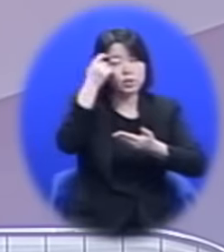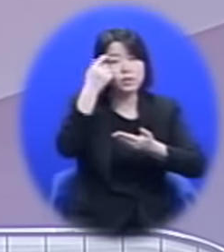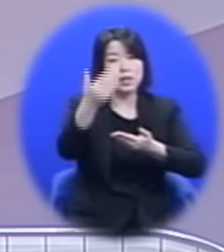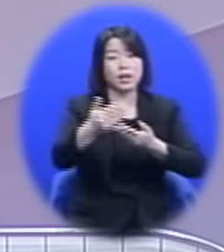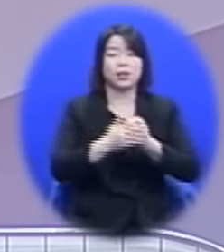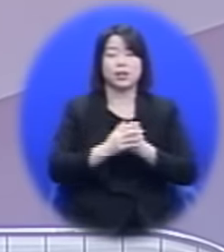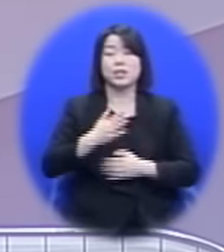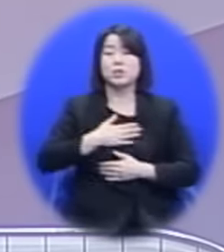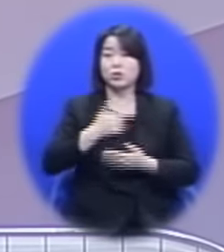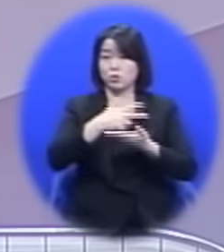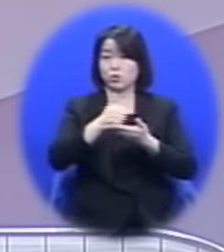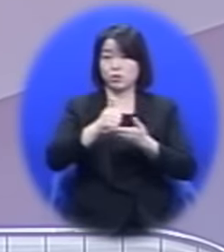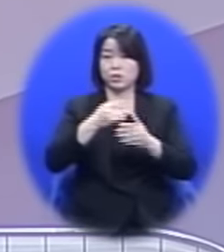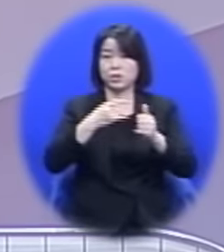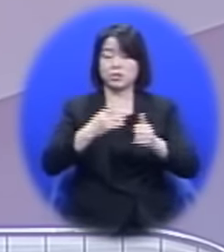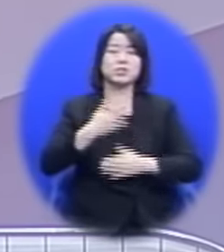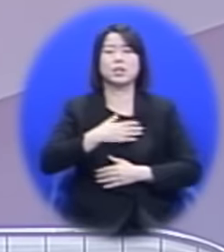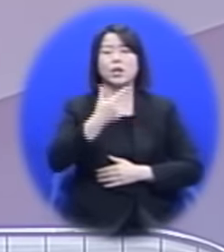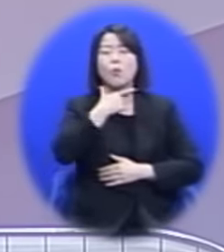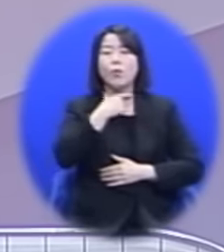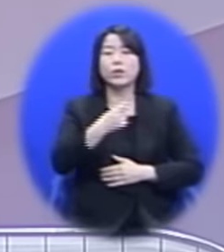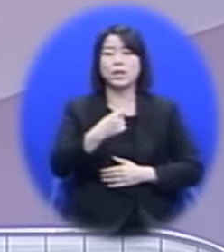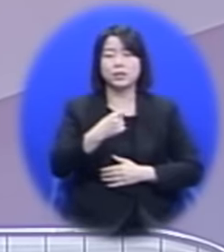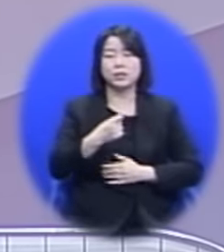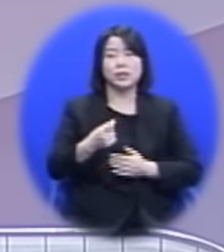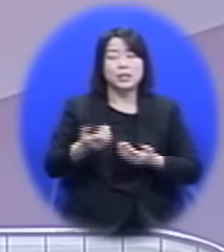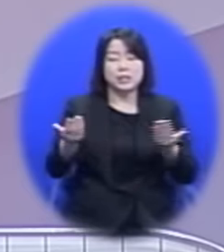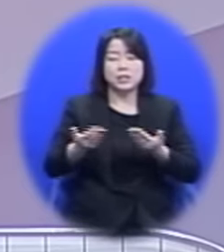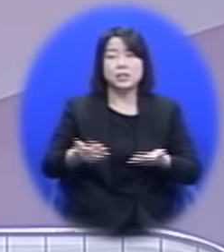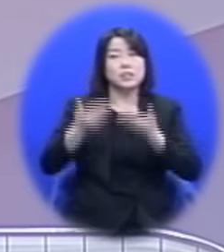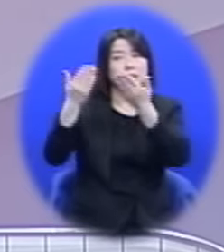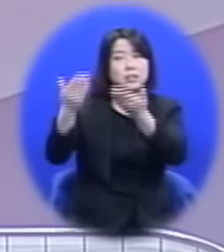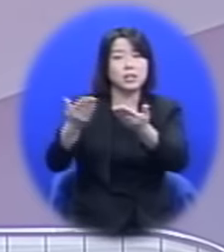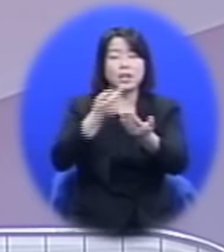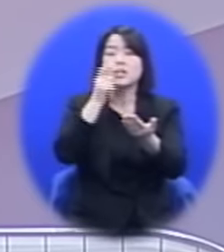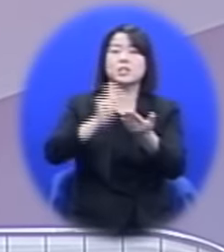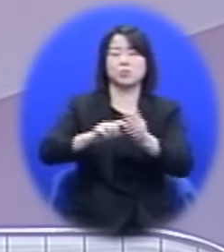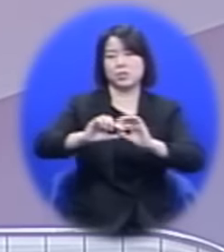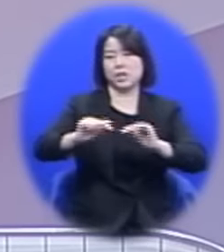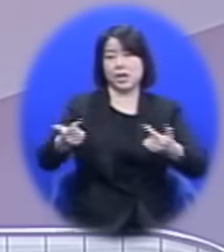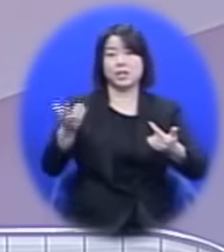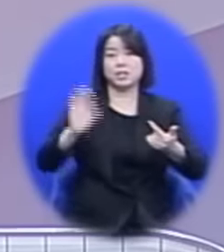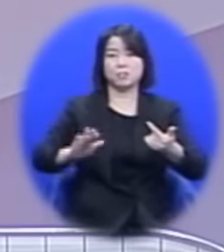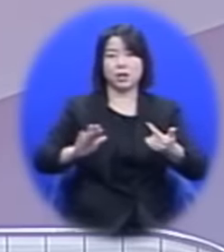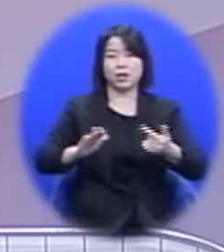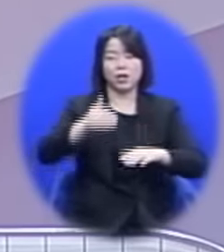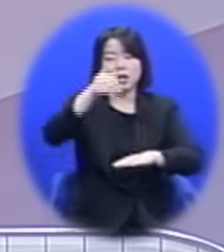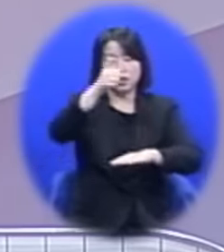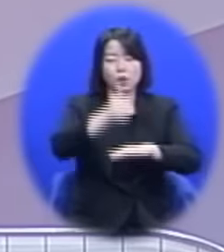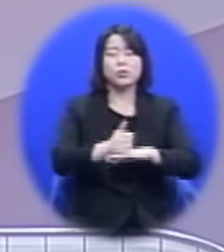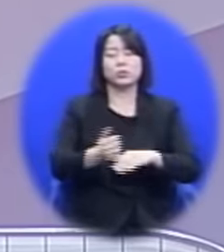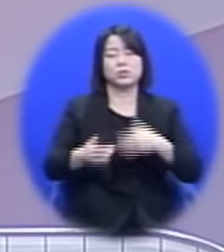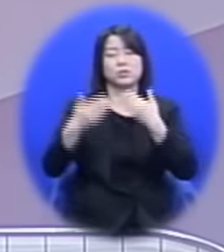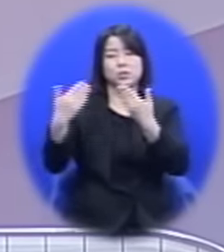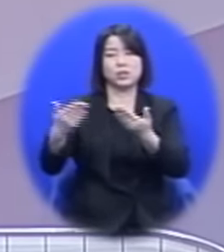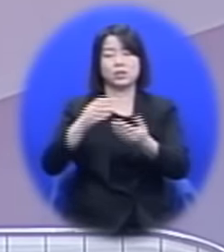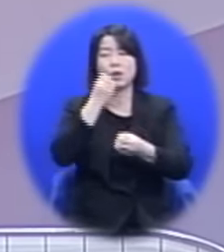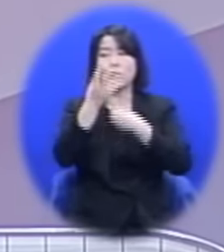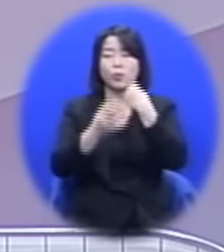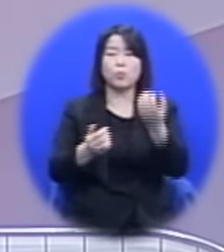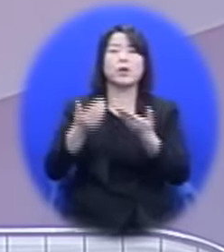저는 주님께서 저에게 원하는 것을 드리는 일이 쉽지 않았지만, 그러나 결국은 드리겠다고 고백했습니다.